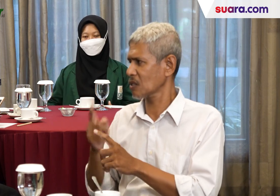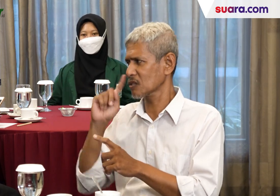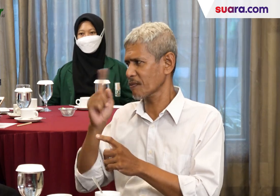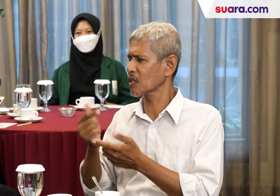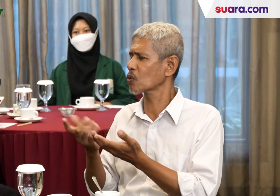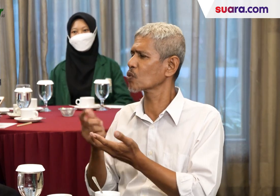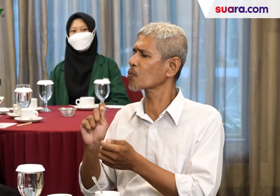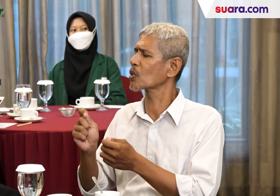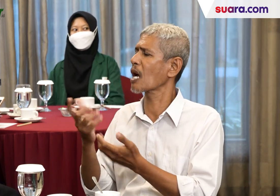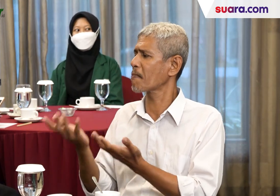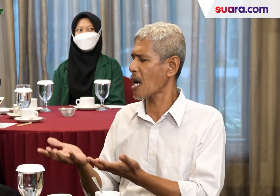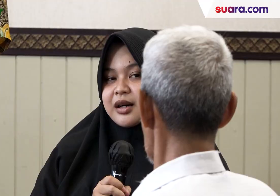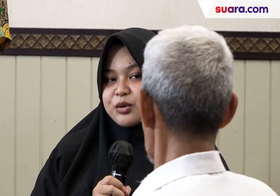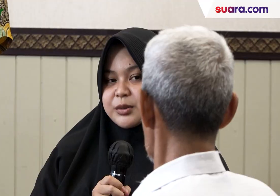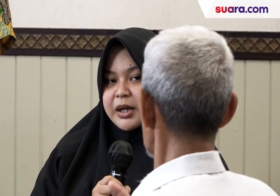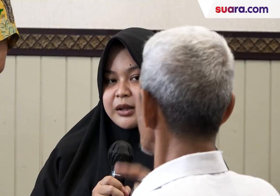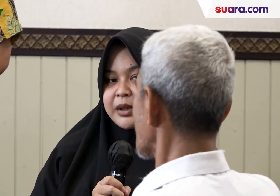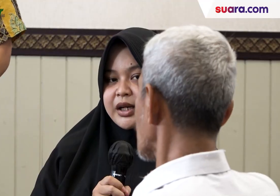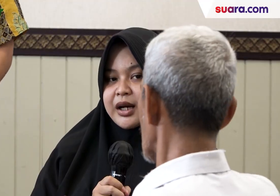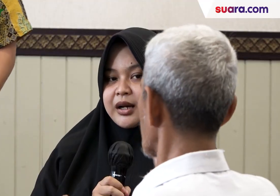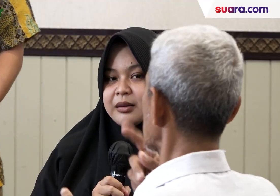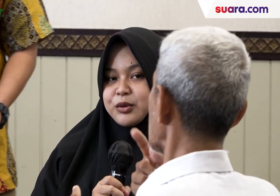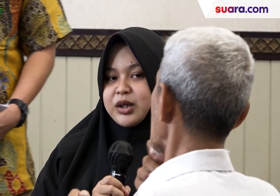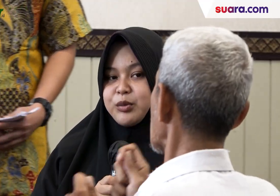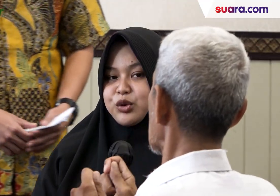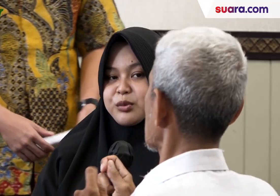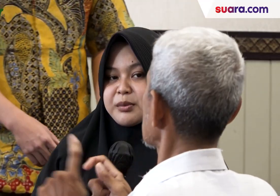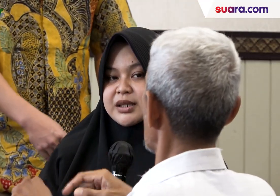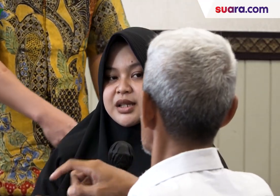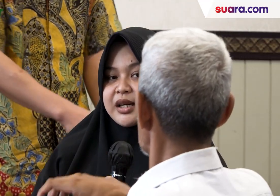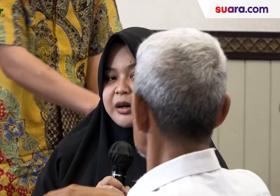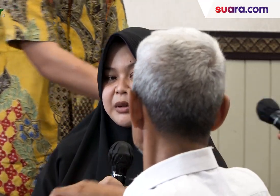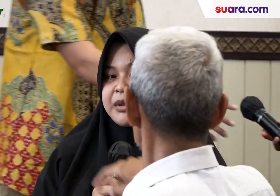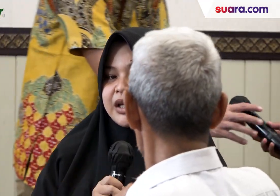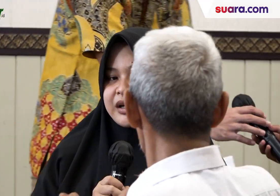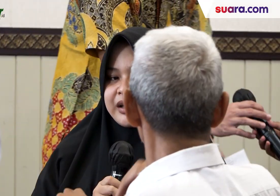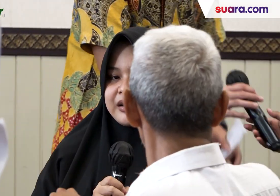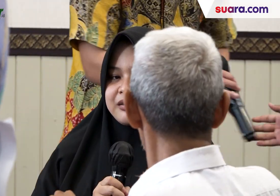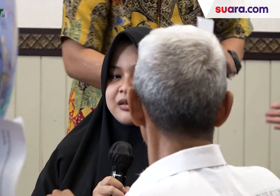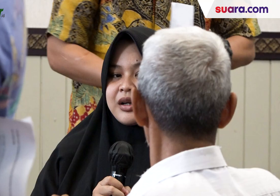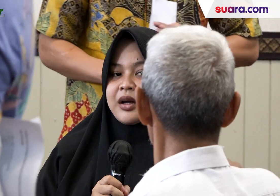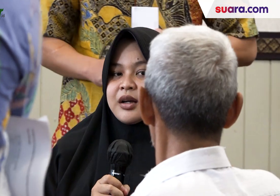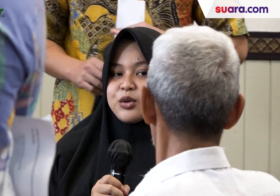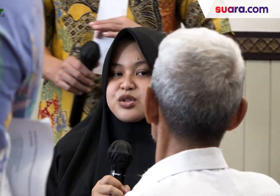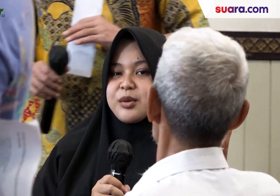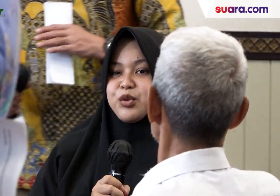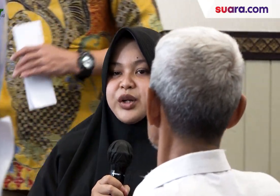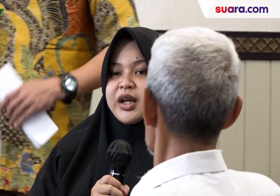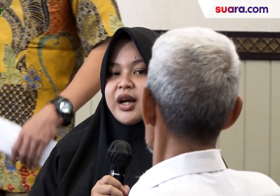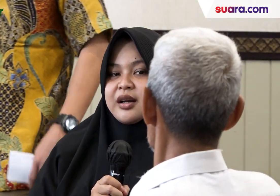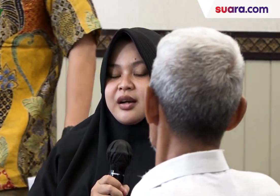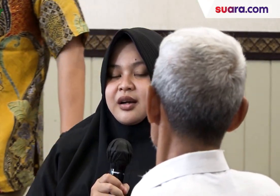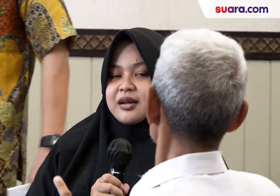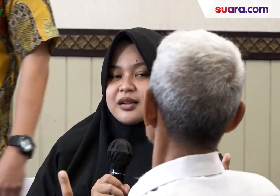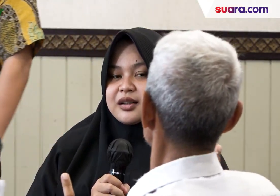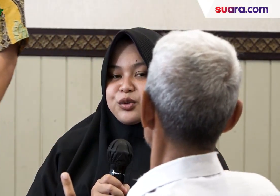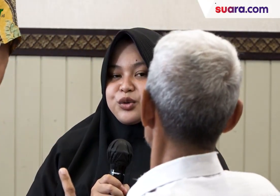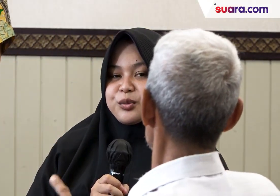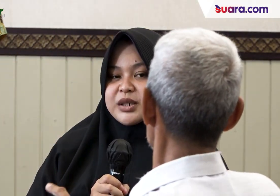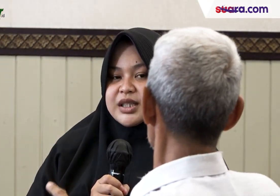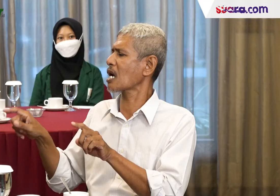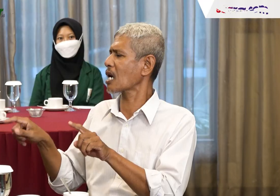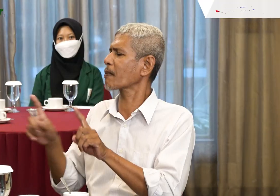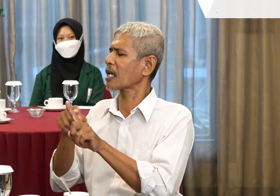tuli hususnya misalnya berbicara terlalu cepat padahal tuli butuh membaca gerak bibir kaya gitu terus kemudian